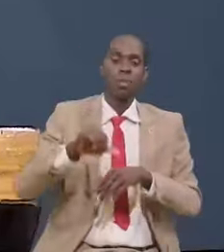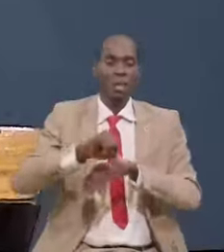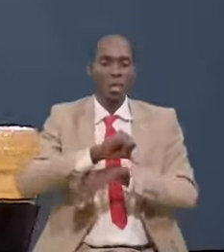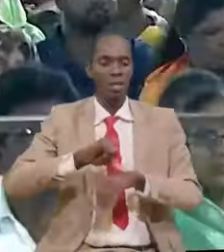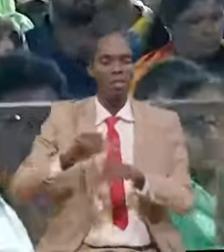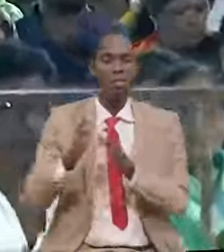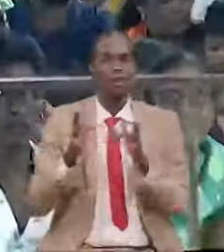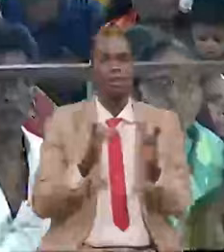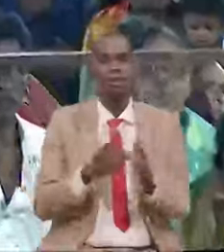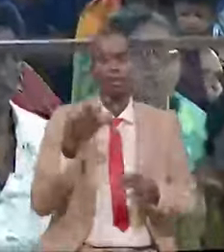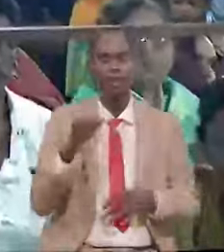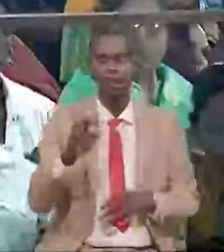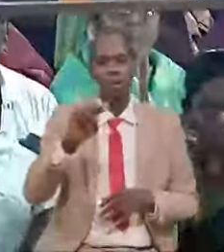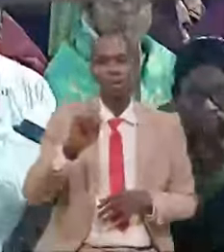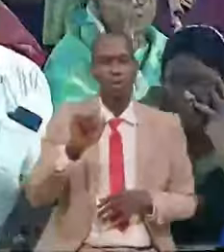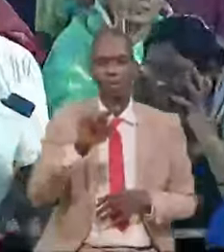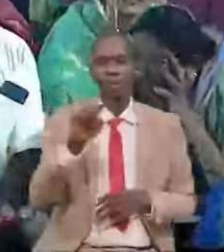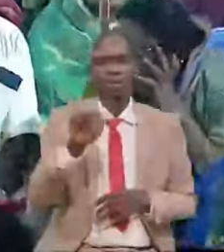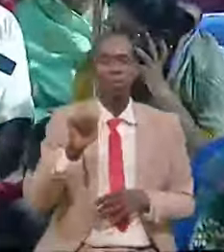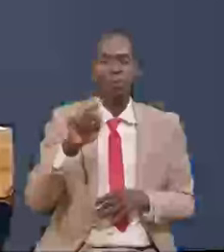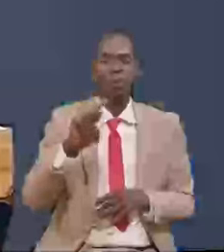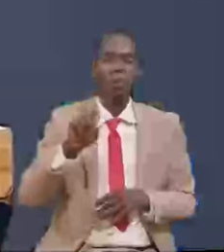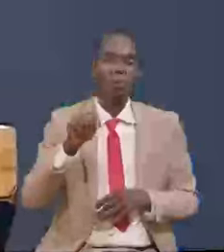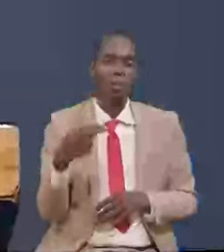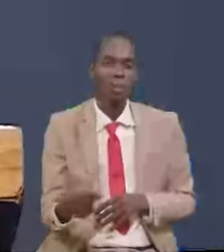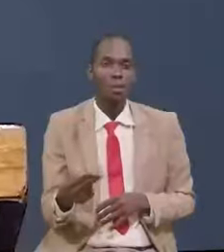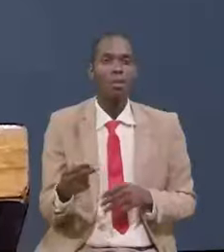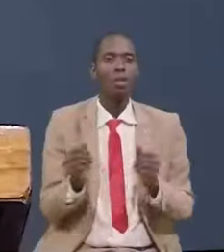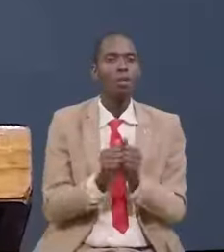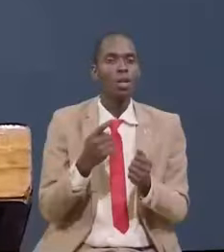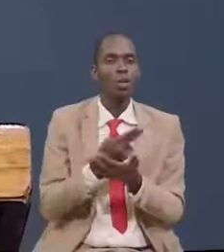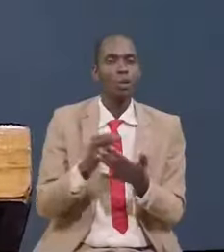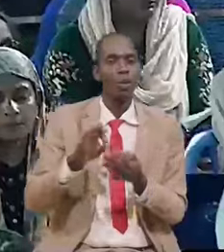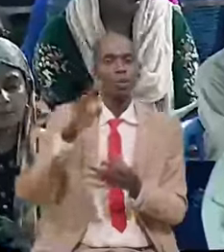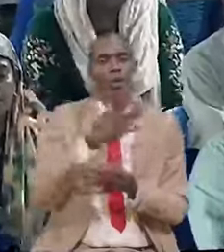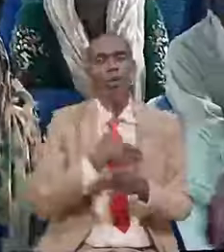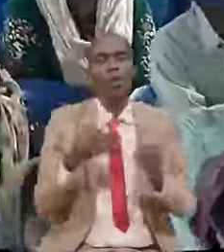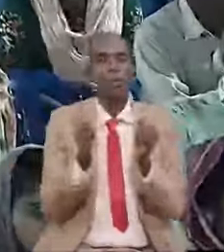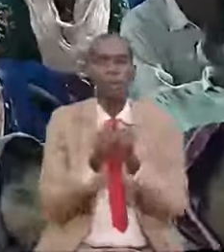Dieu a oint Jésus-Christ de Nazareth du Saint-Esprit et de force.